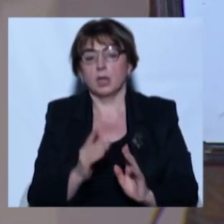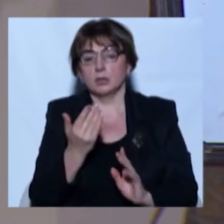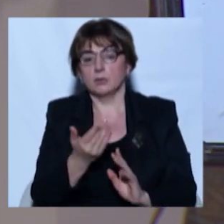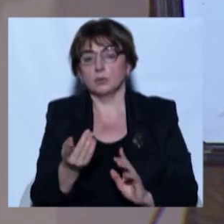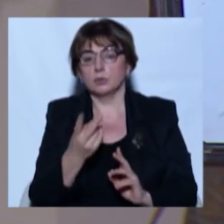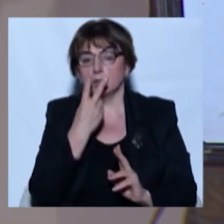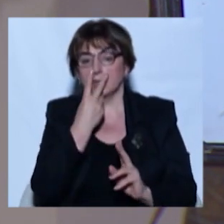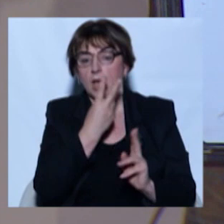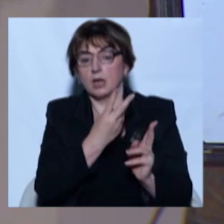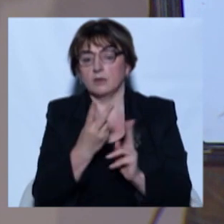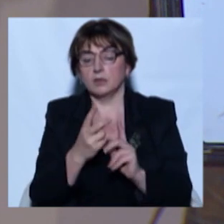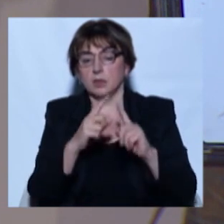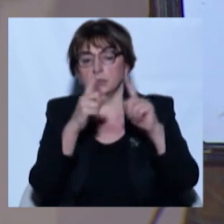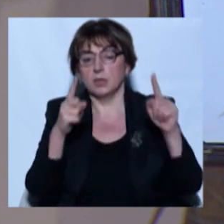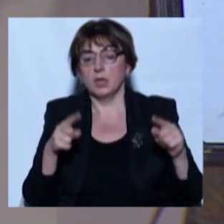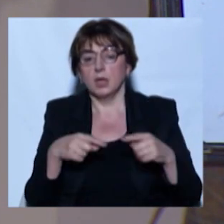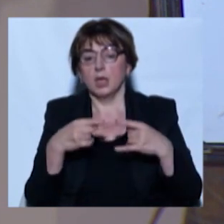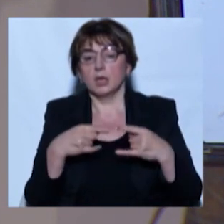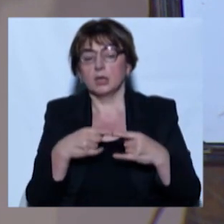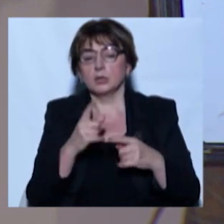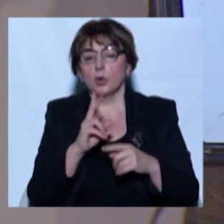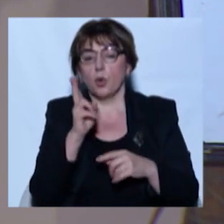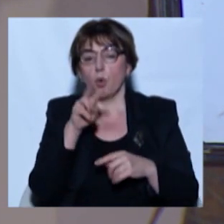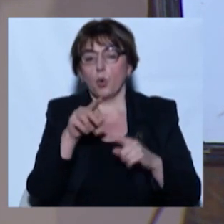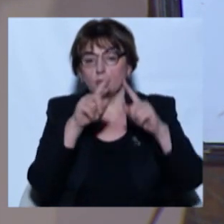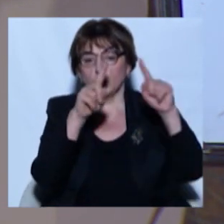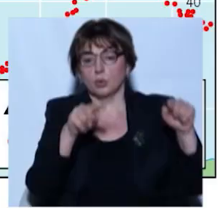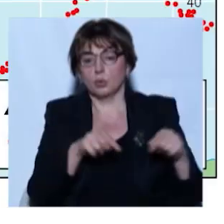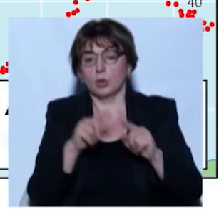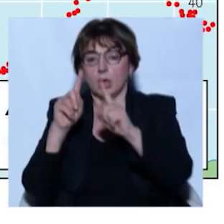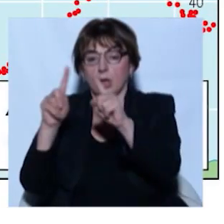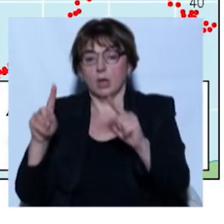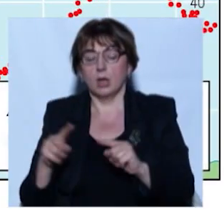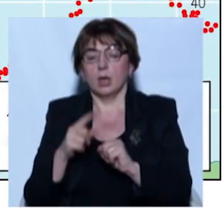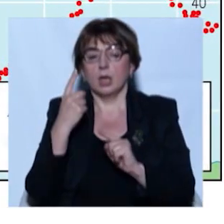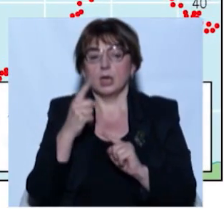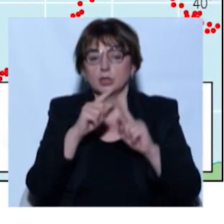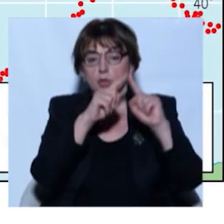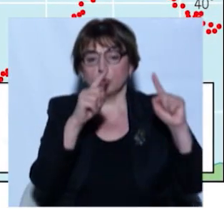ეხა დააკვირდებით ეკრანზე, გამოისახება ორი რუკა. ერთი არის